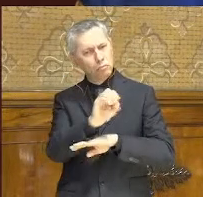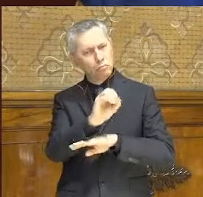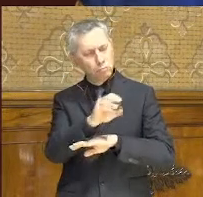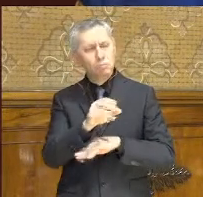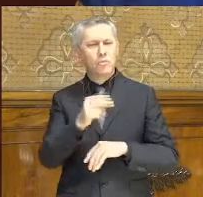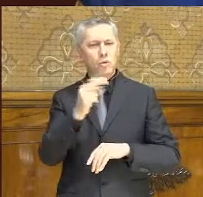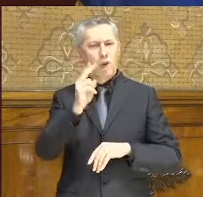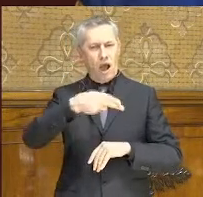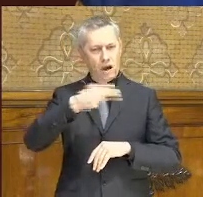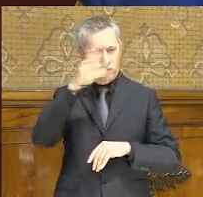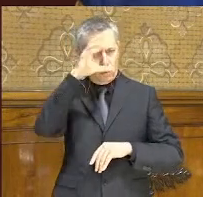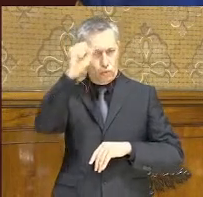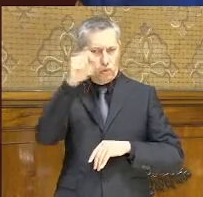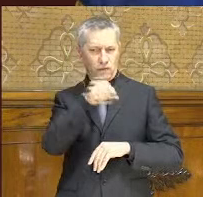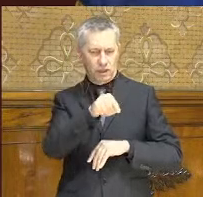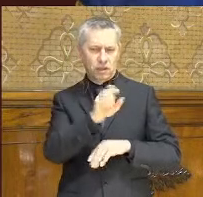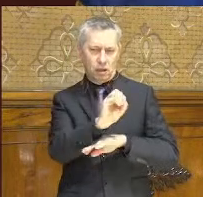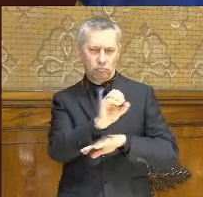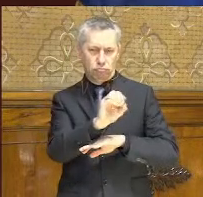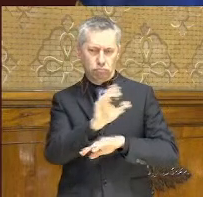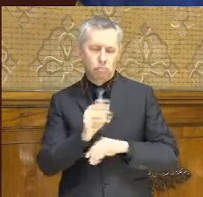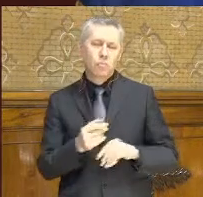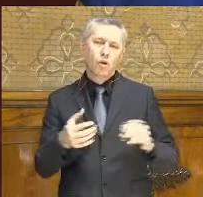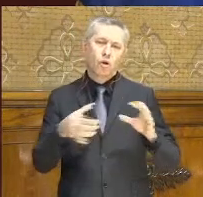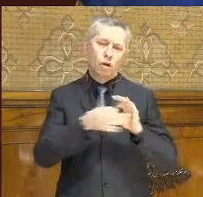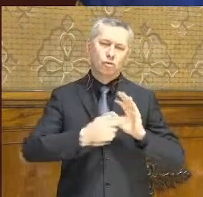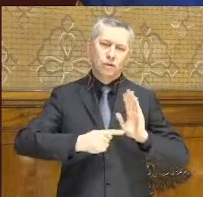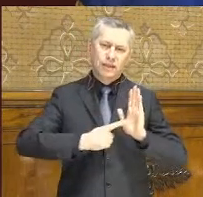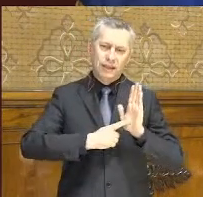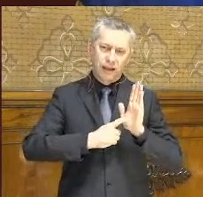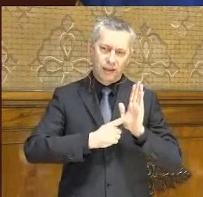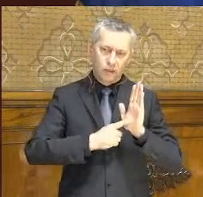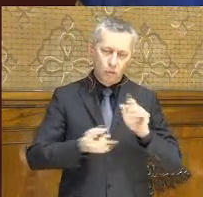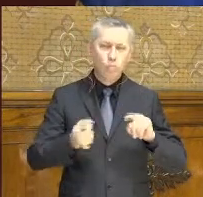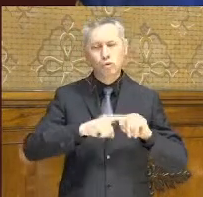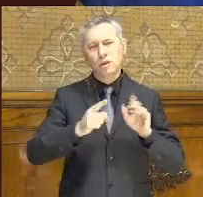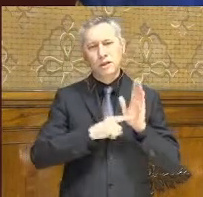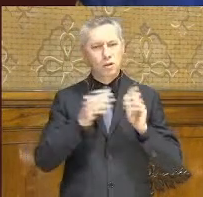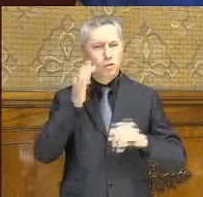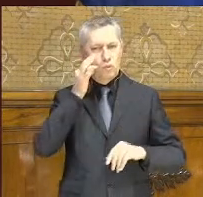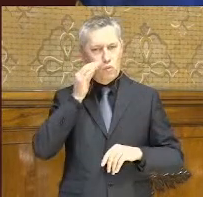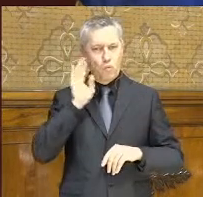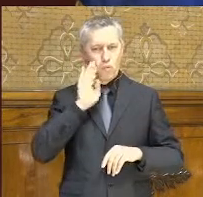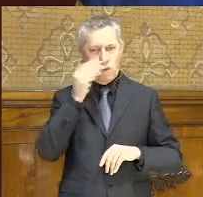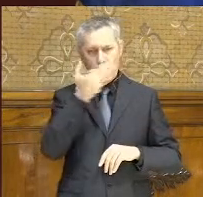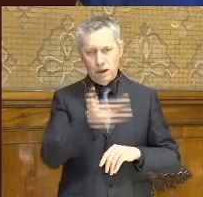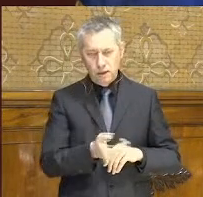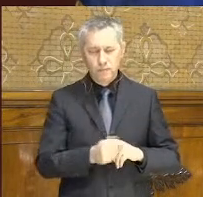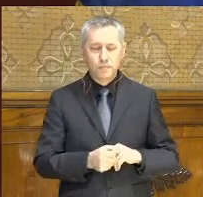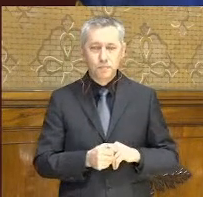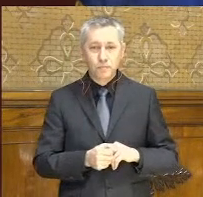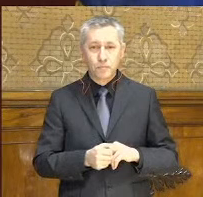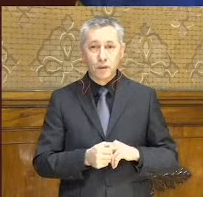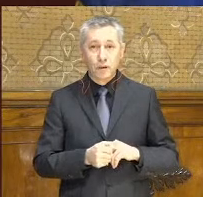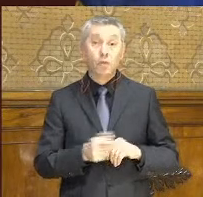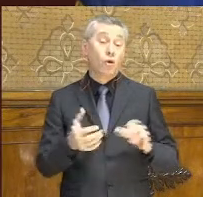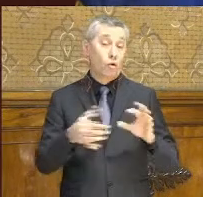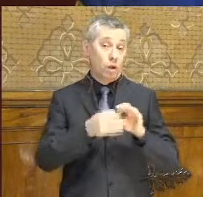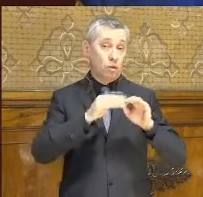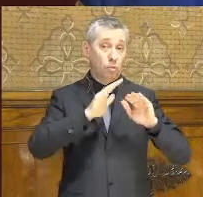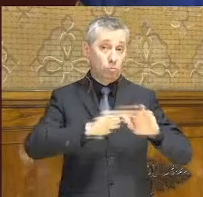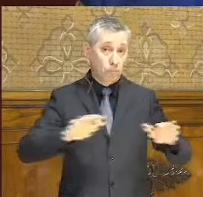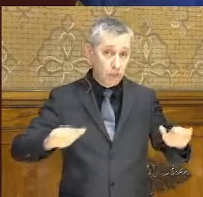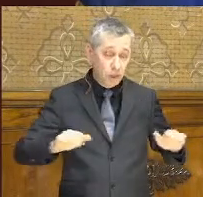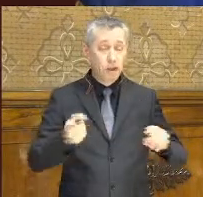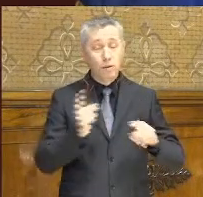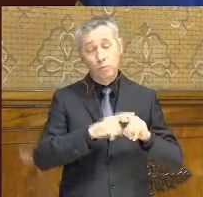Harvard che si occupa di diritto e diritti umani in particolare per i bambini